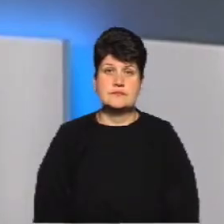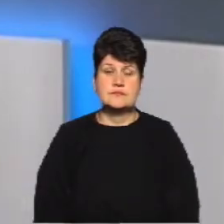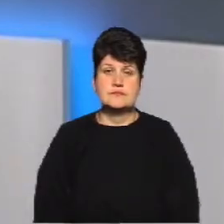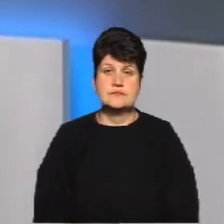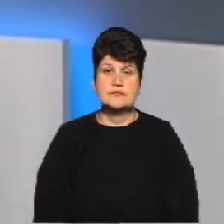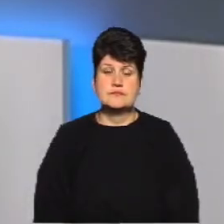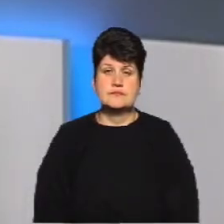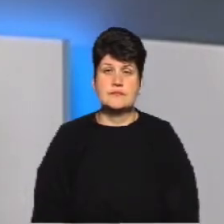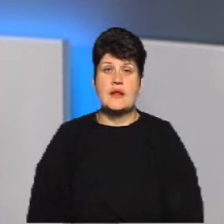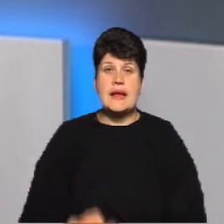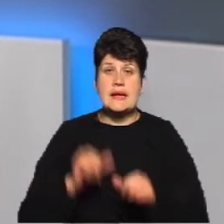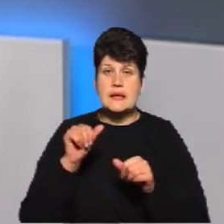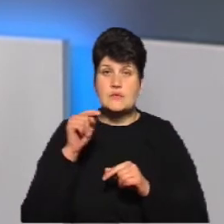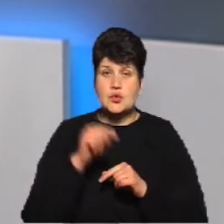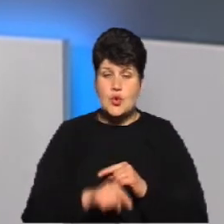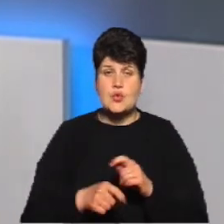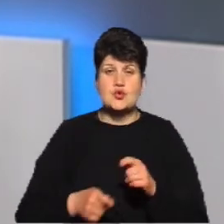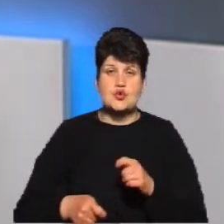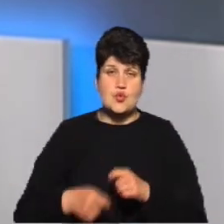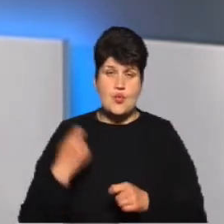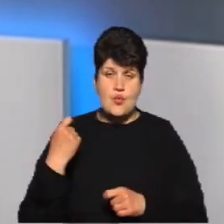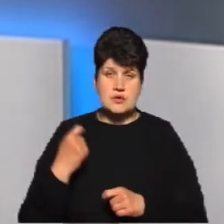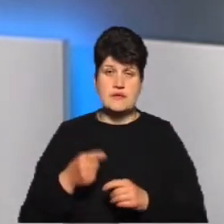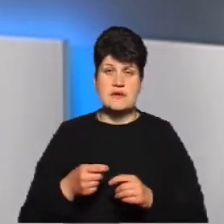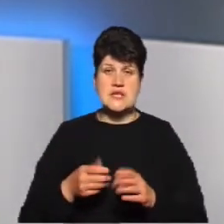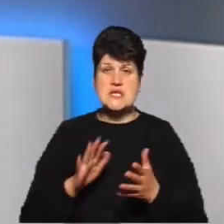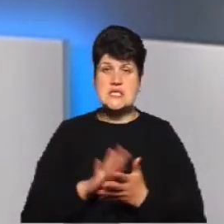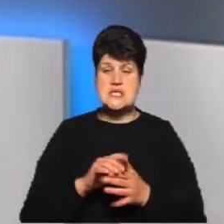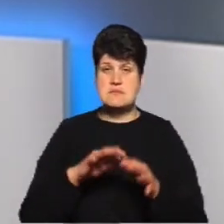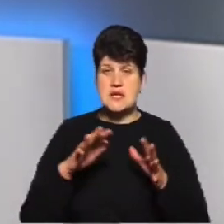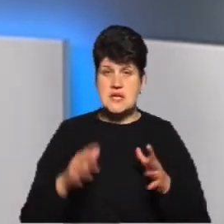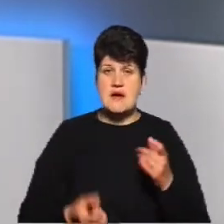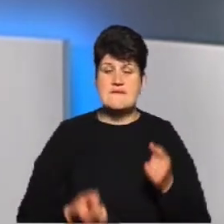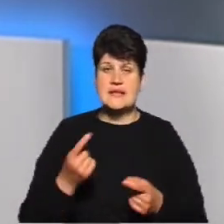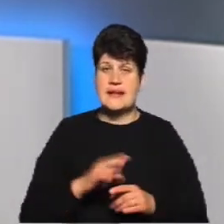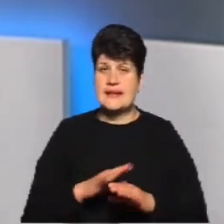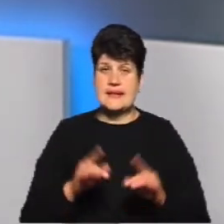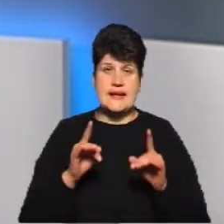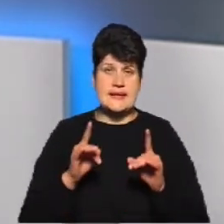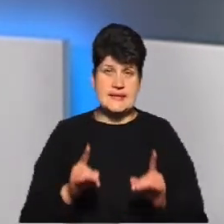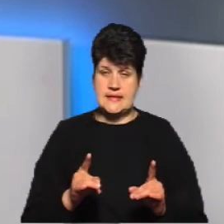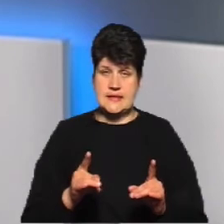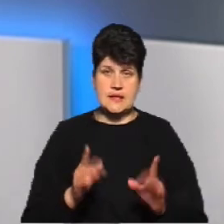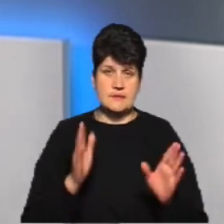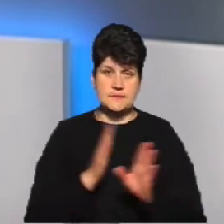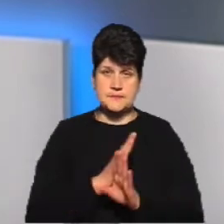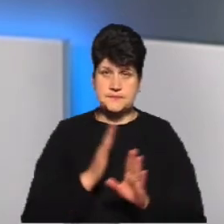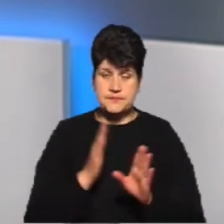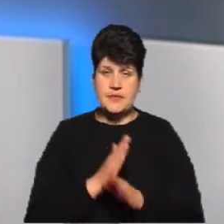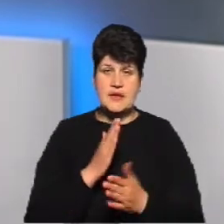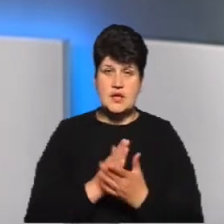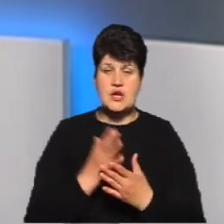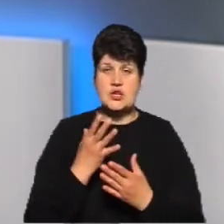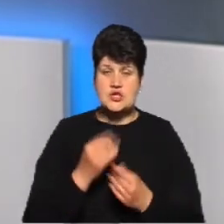Окрім того, шкода від сміття і виникає не тільки в атмосферу під час спалювання, є ще й шкода воді, є